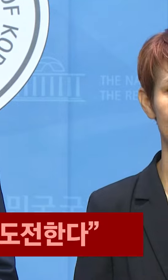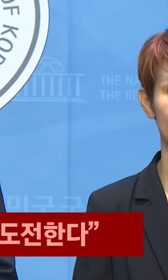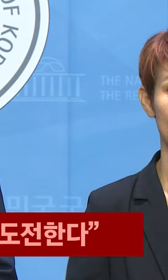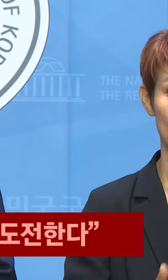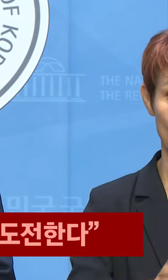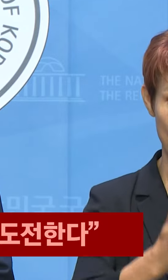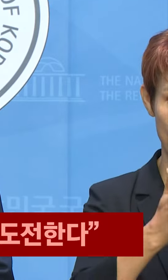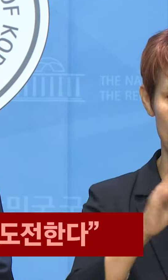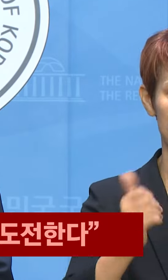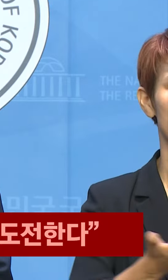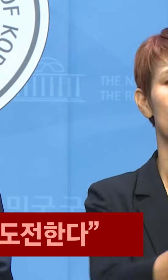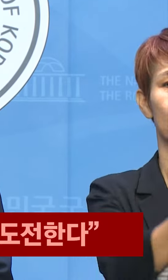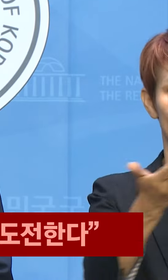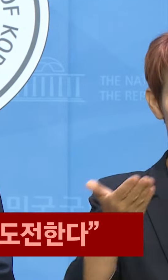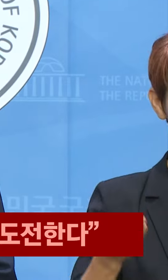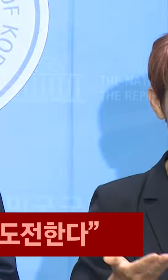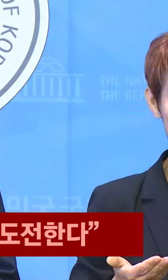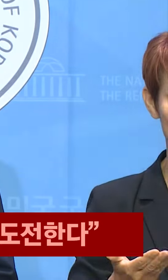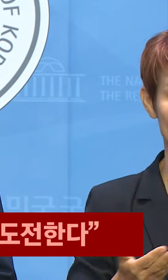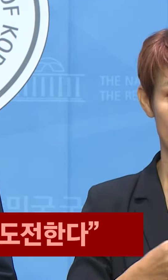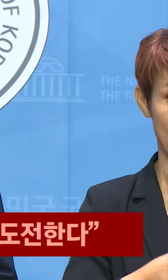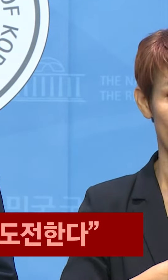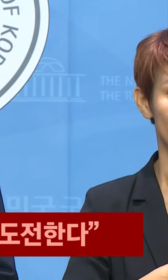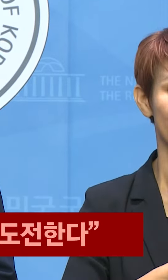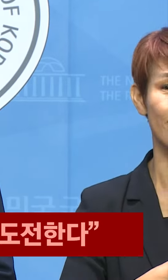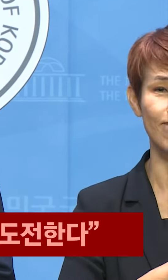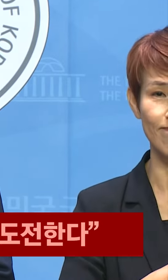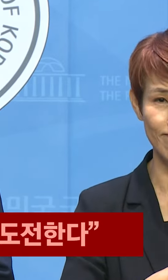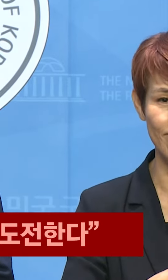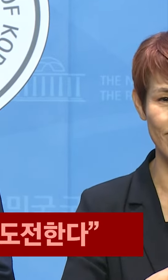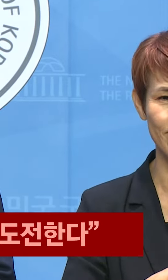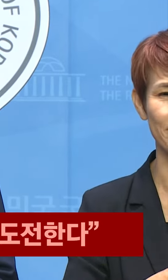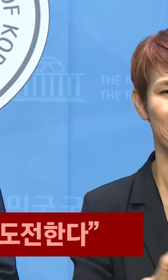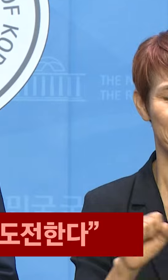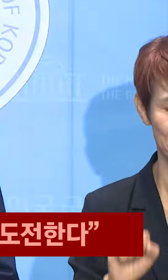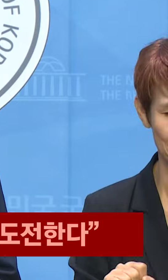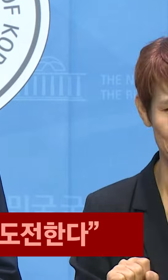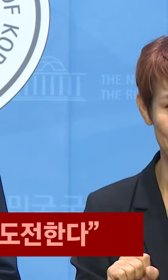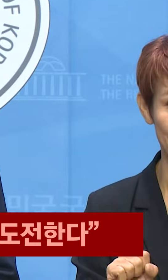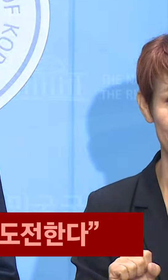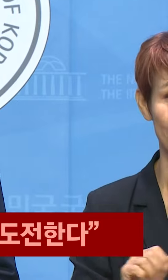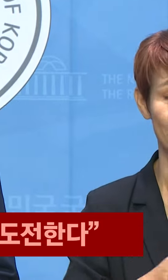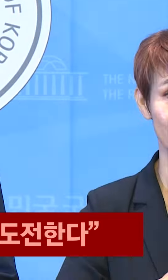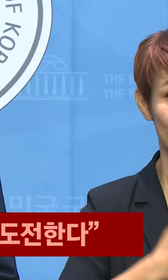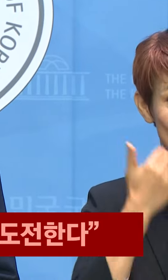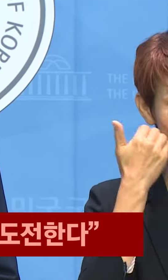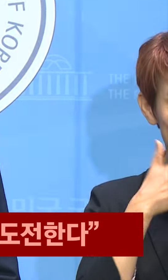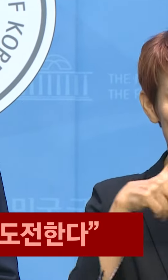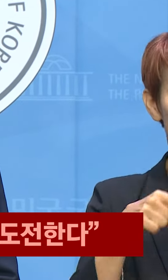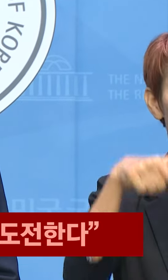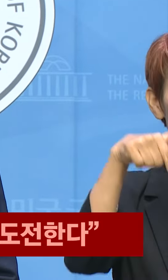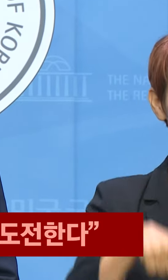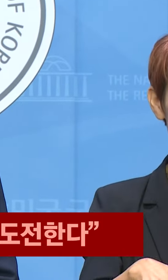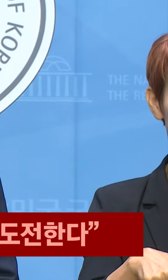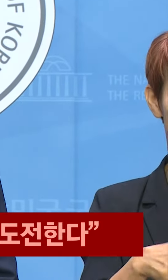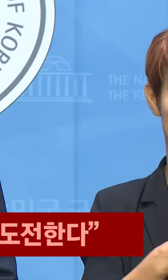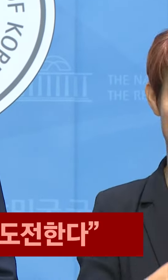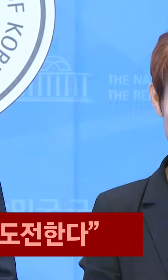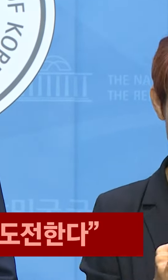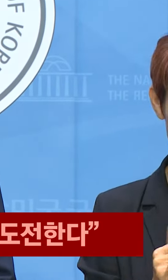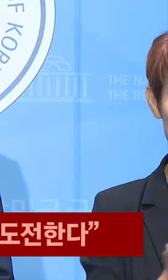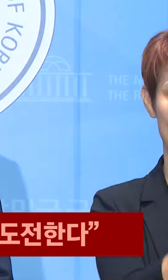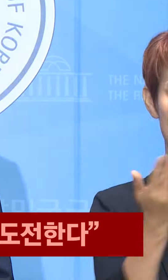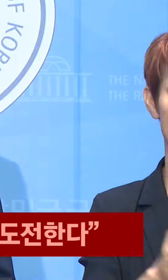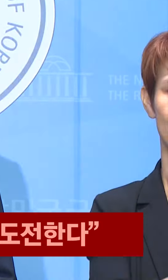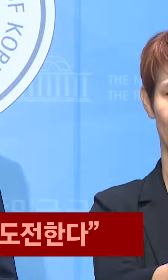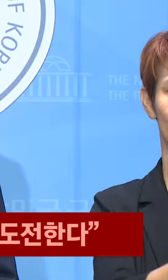존경하는 국민 여러분 그리고 당원동지 여러분 안녕하십니까 조국 혁신당 당원이자 여러분들의